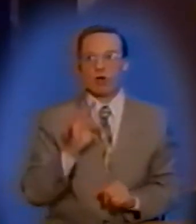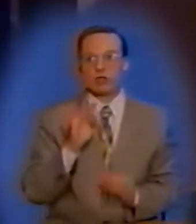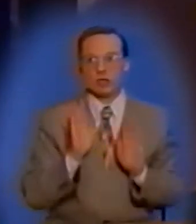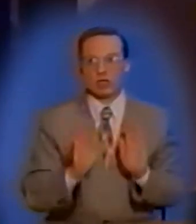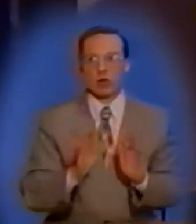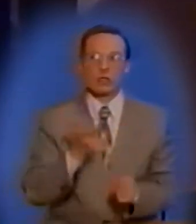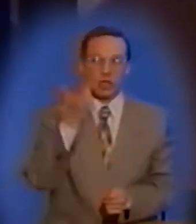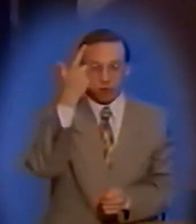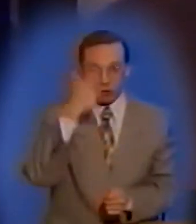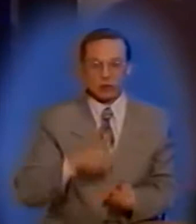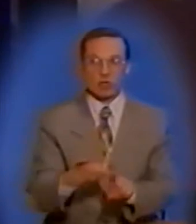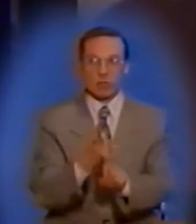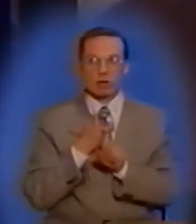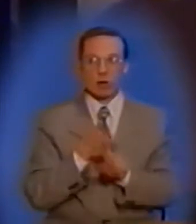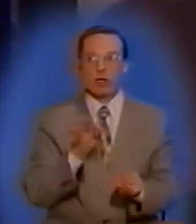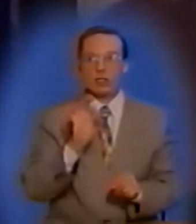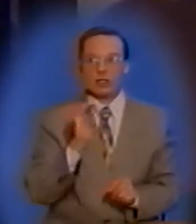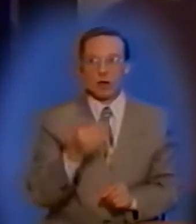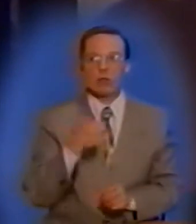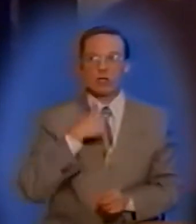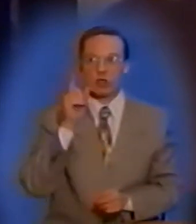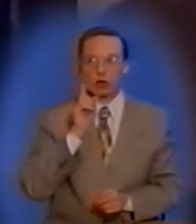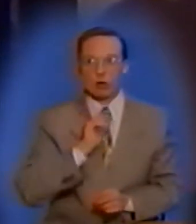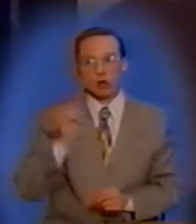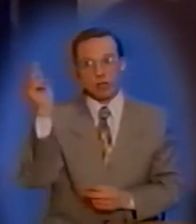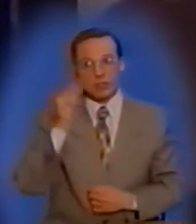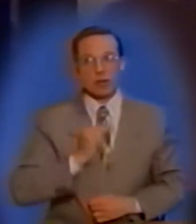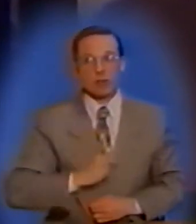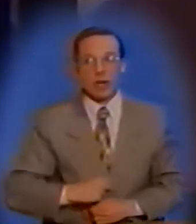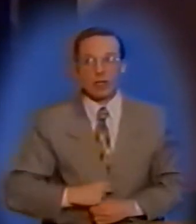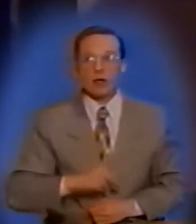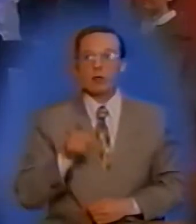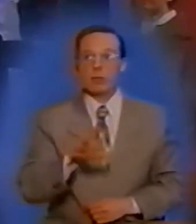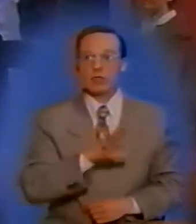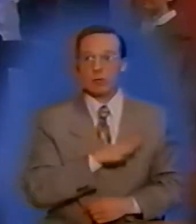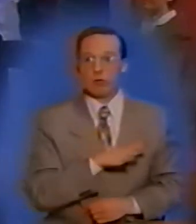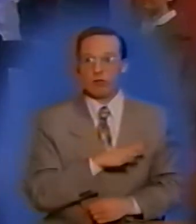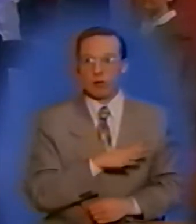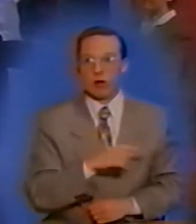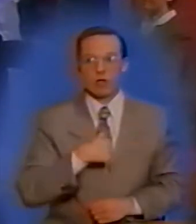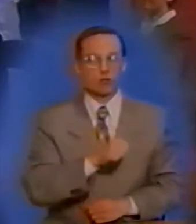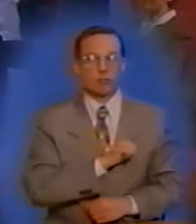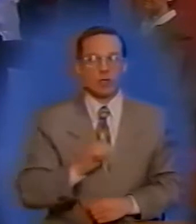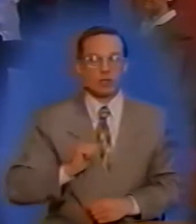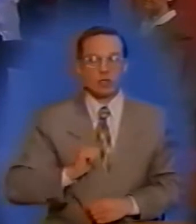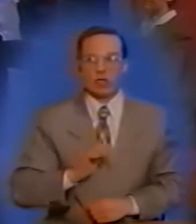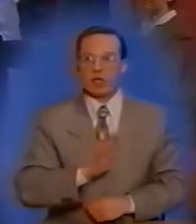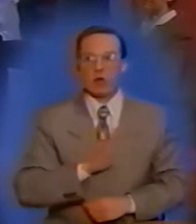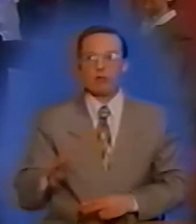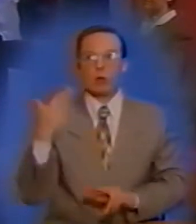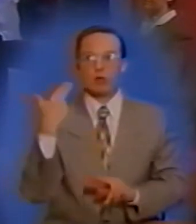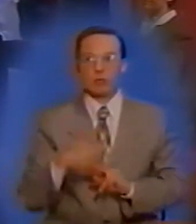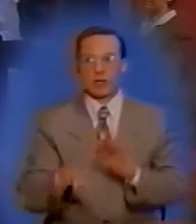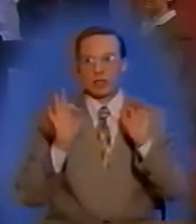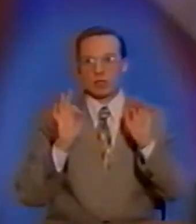gal savotiškas potraukis tam, kad aš noriu į seminariją, bet aš negaliu pasakyti, kad buvo, aš pas nebuvau nusprendęs, kad